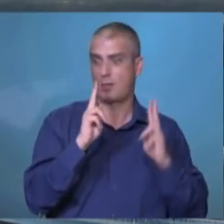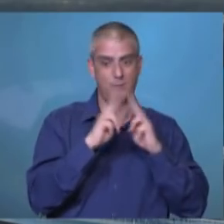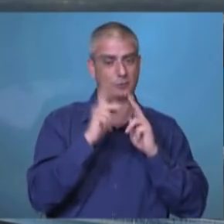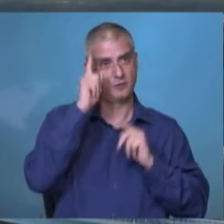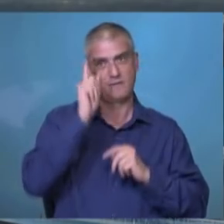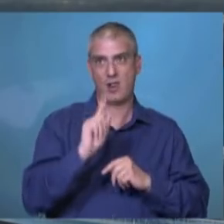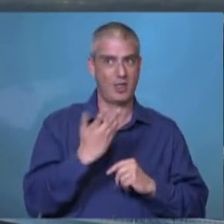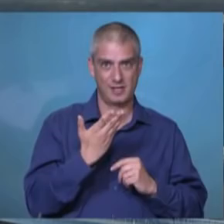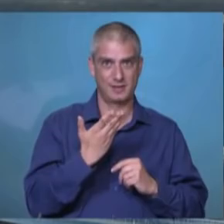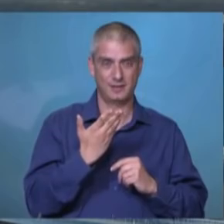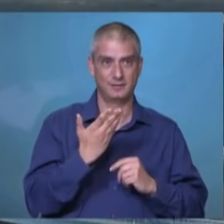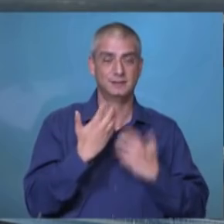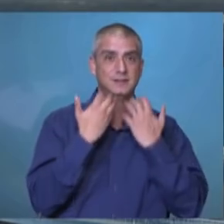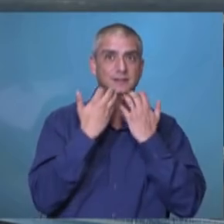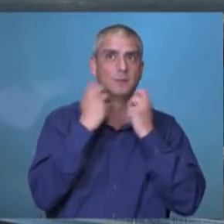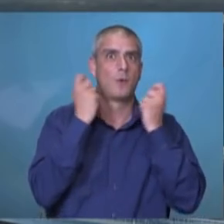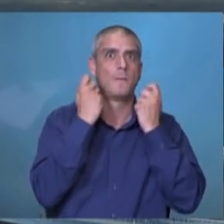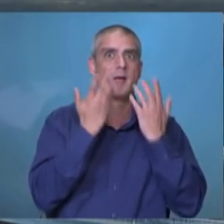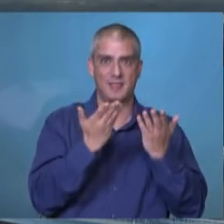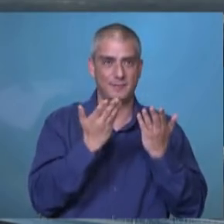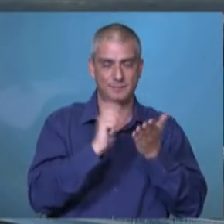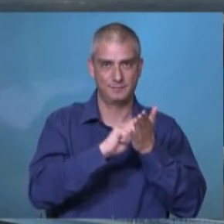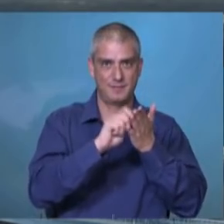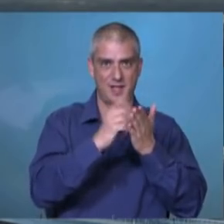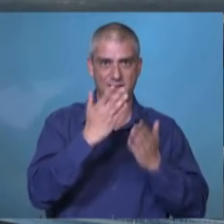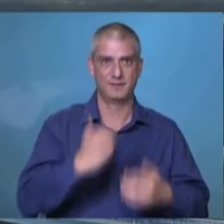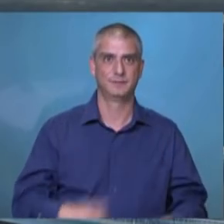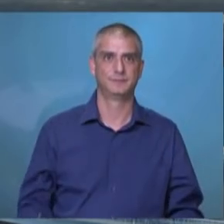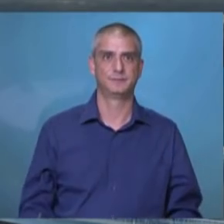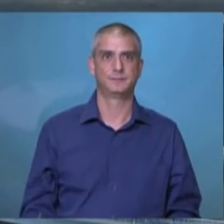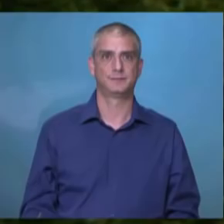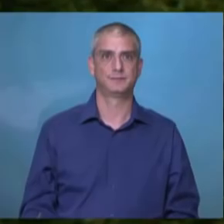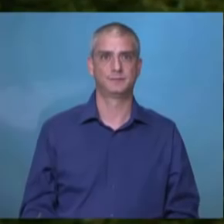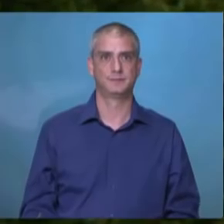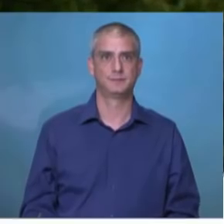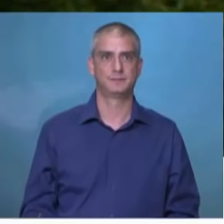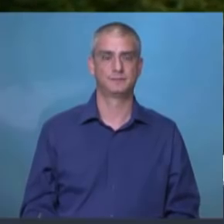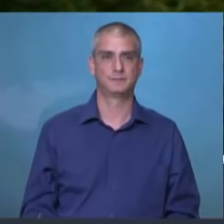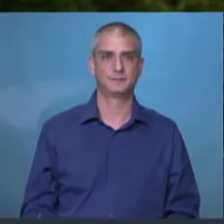על קיומה. הסיפור המדהים הזה בכתבה של נופר משה.